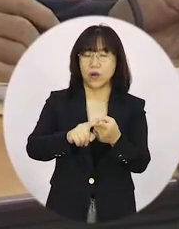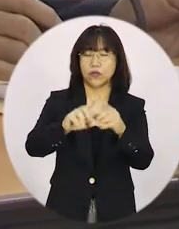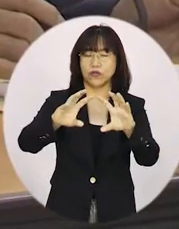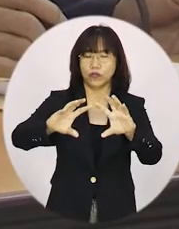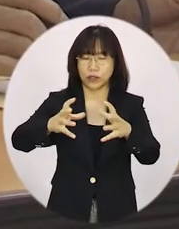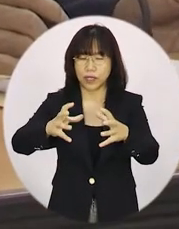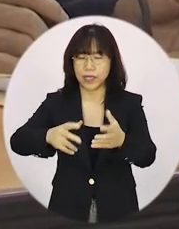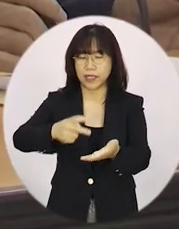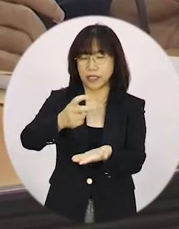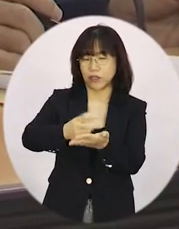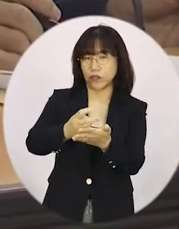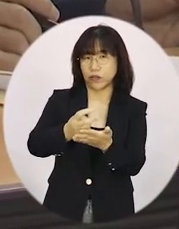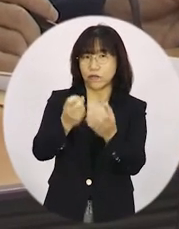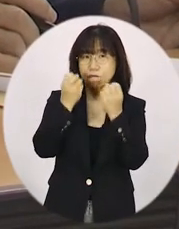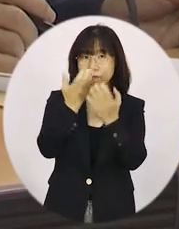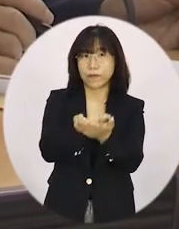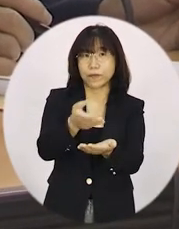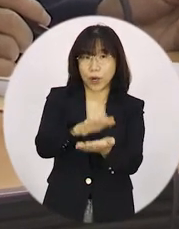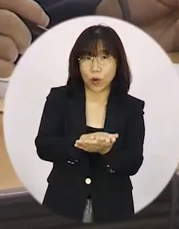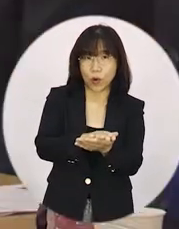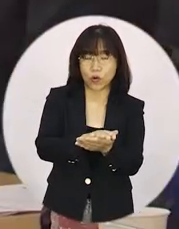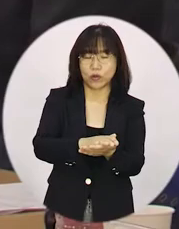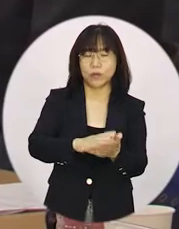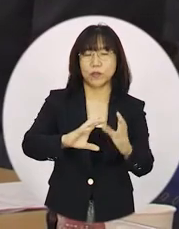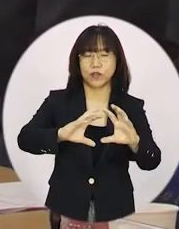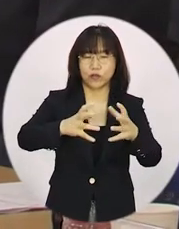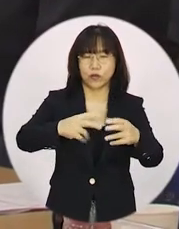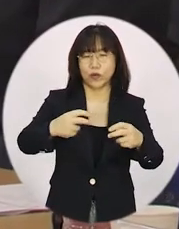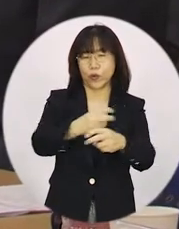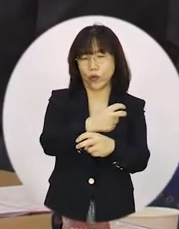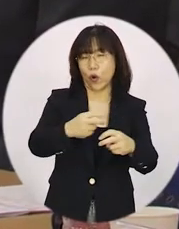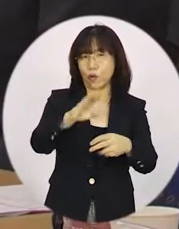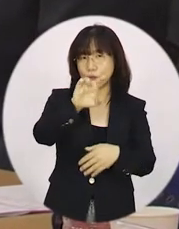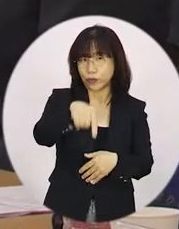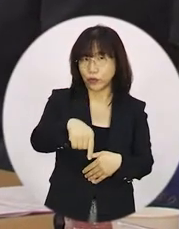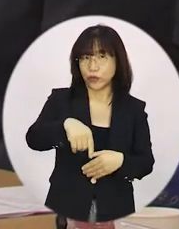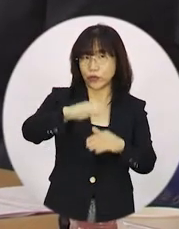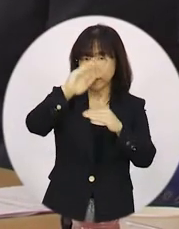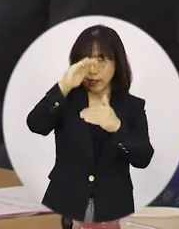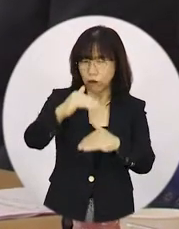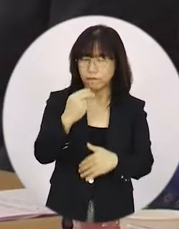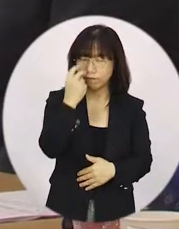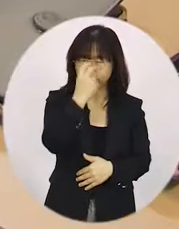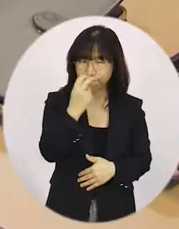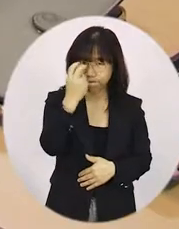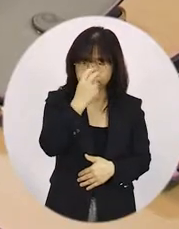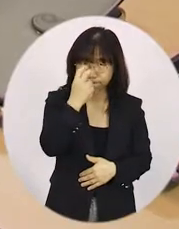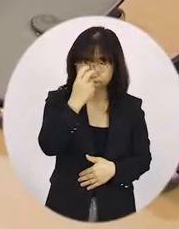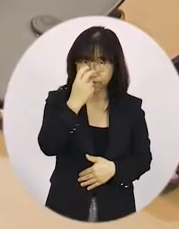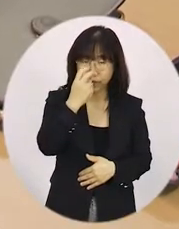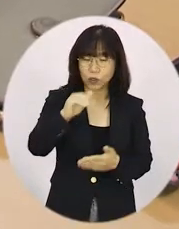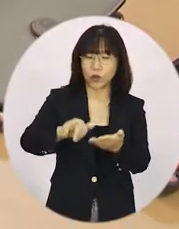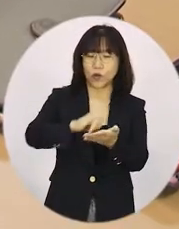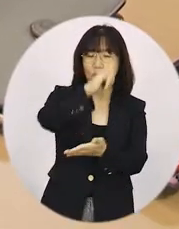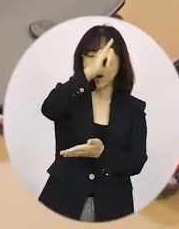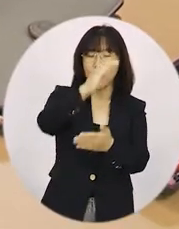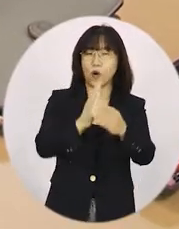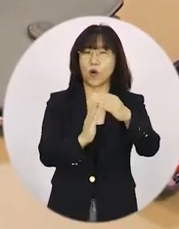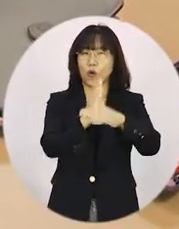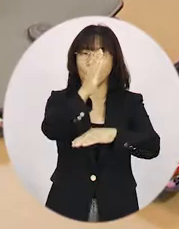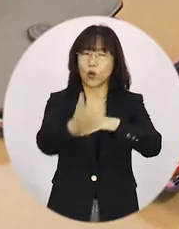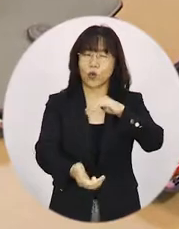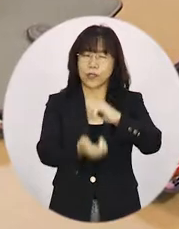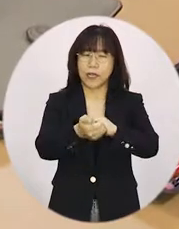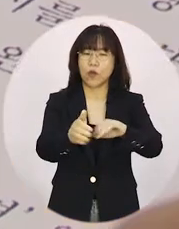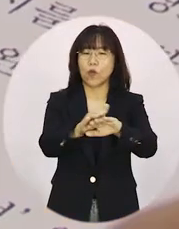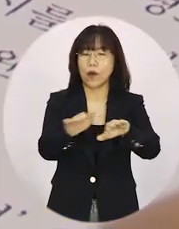국제민간항공기구의 국제기준 개정과 국토교통부의 추진 현황 등을 면밀히 공유해 공항 고도 제한 완화가 조속히 이뤄질 수